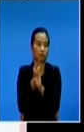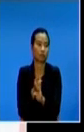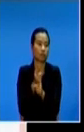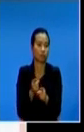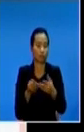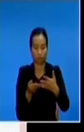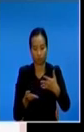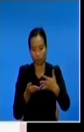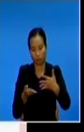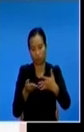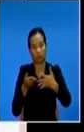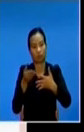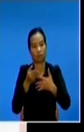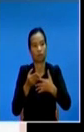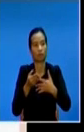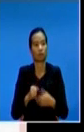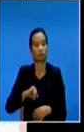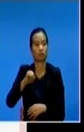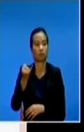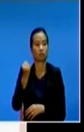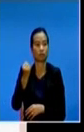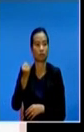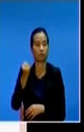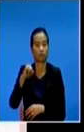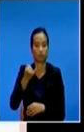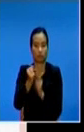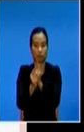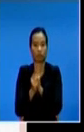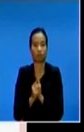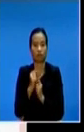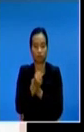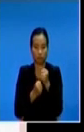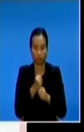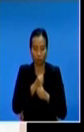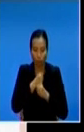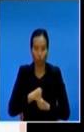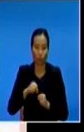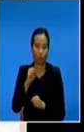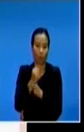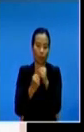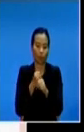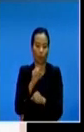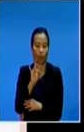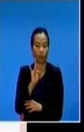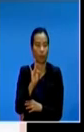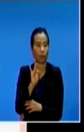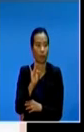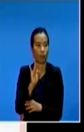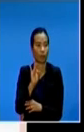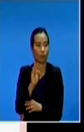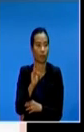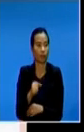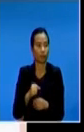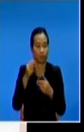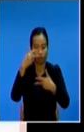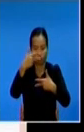7 8 9ก็คือชอช้างสอโทษเฉาเชิญนี่ครับเข้าตามมาเป็นอาวุโส8ปีผมจะเรียงอย่างเงี้ยยกตัวอย่างมาช่วงละ3ปี3คน3ค